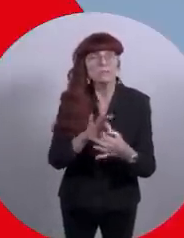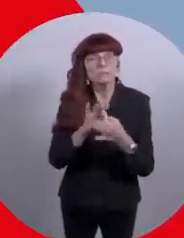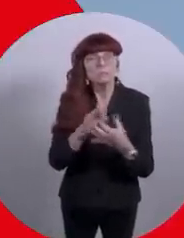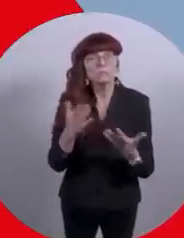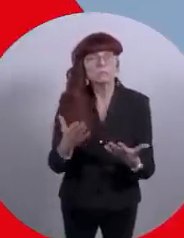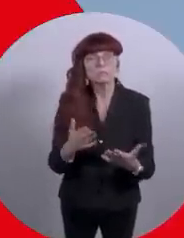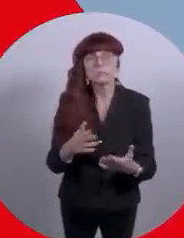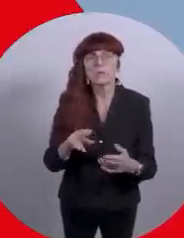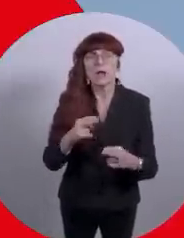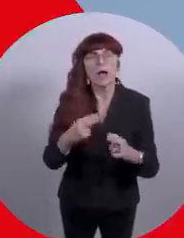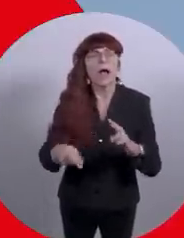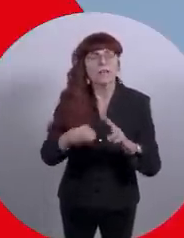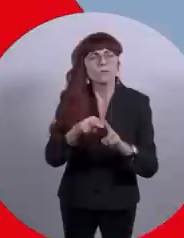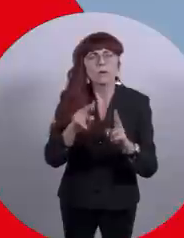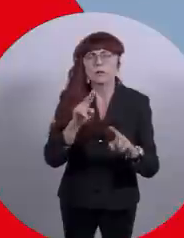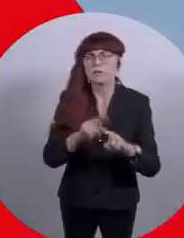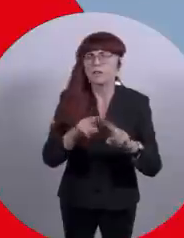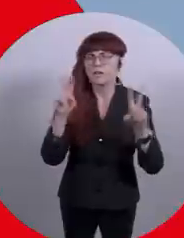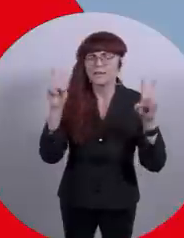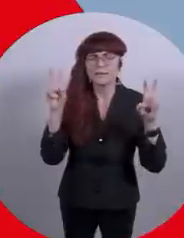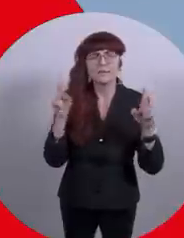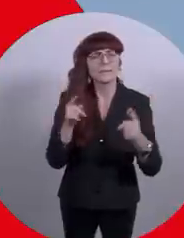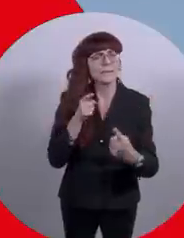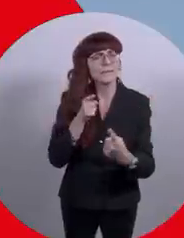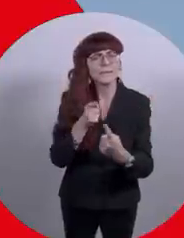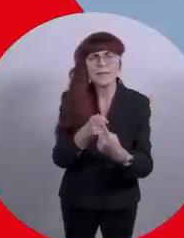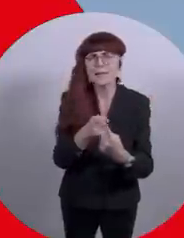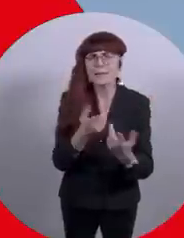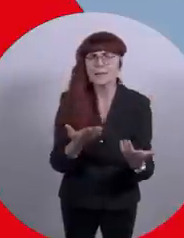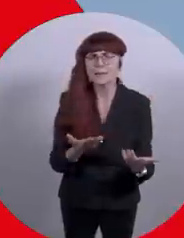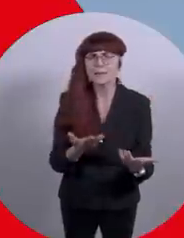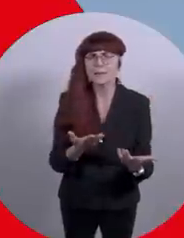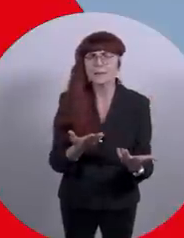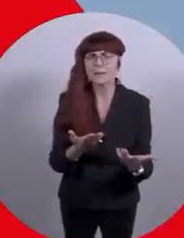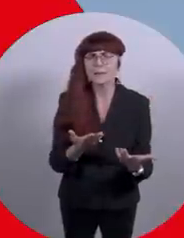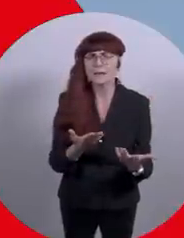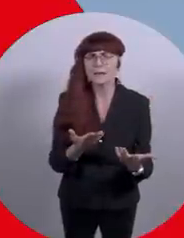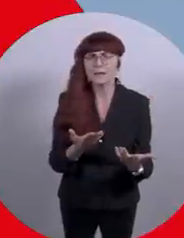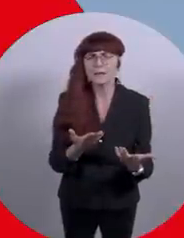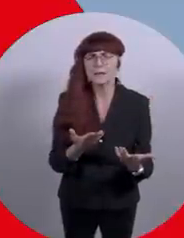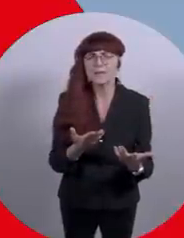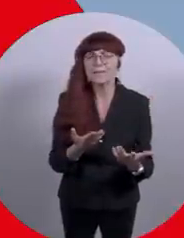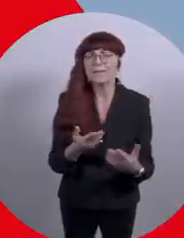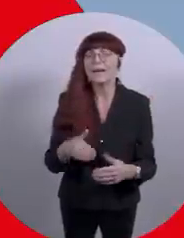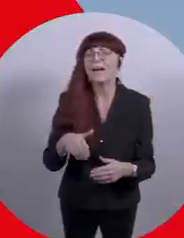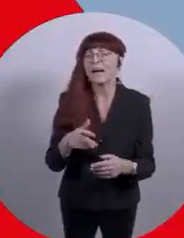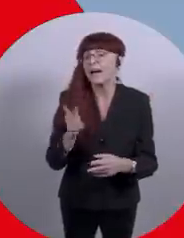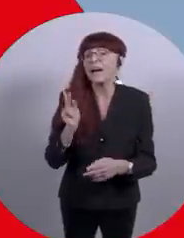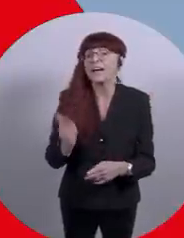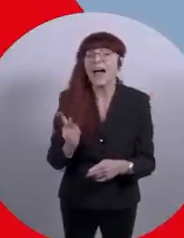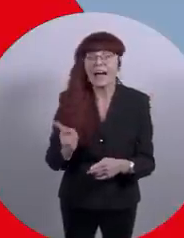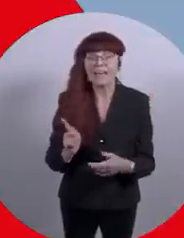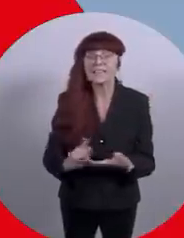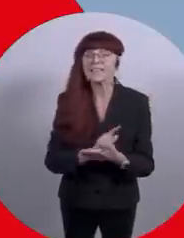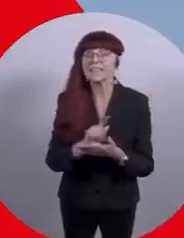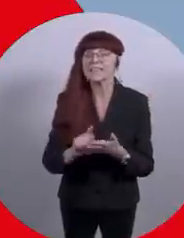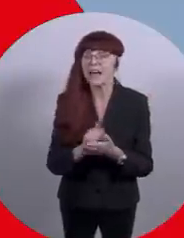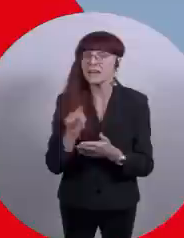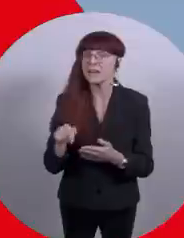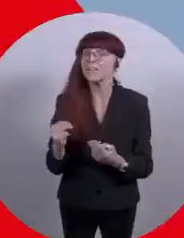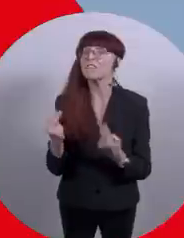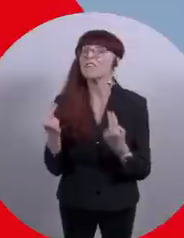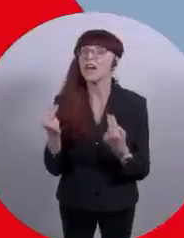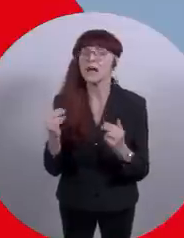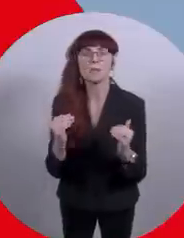vielleicht die Wertigkeit von Karenzzeiten neu zu diskutieren wenn es darum geht auch